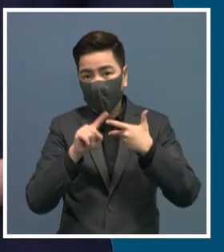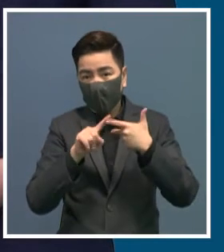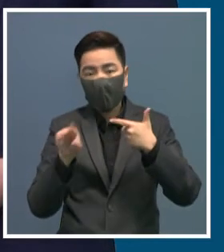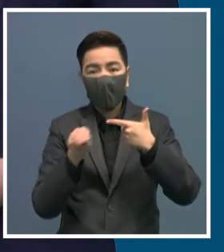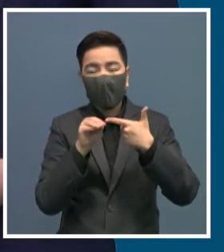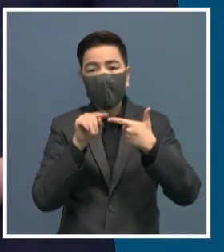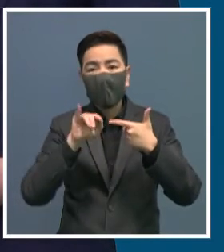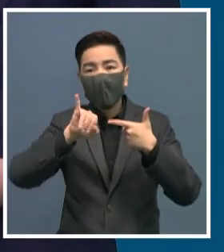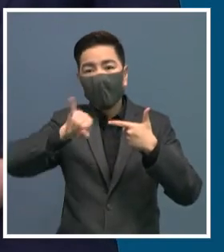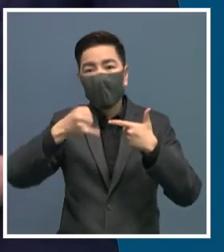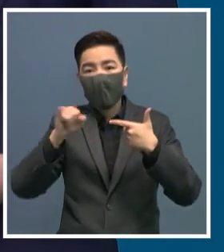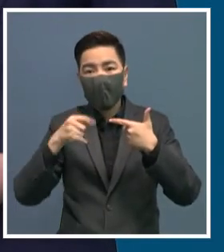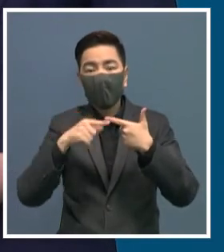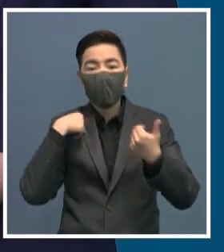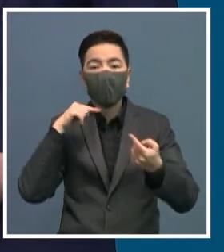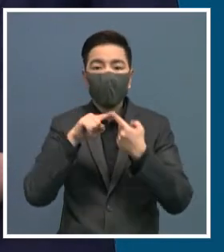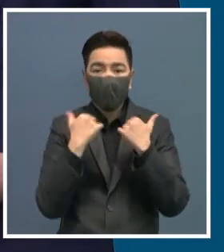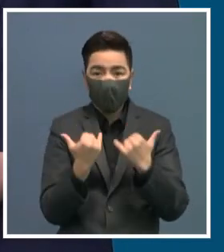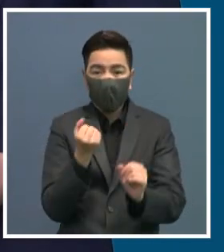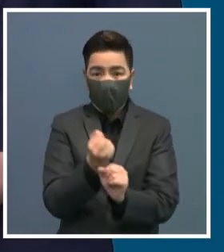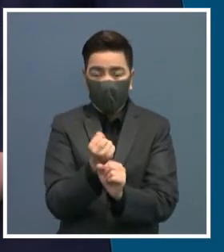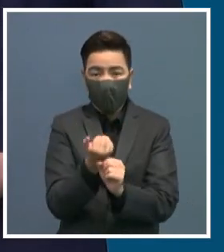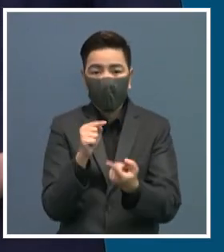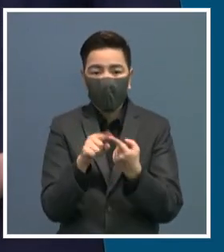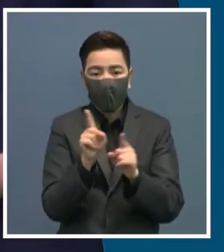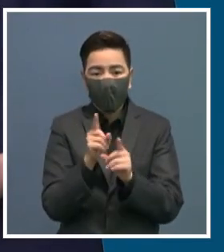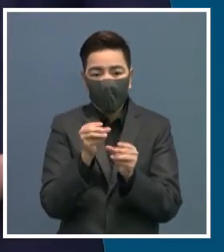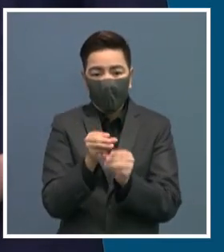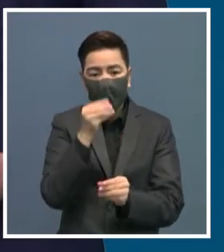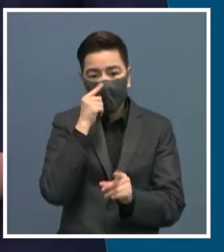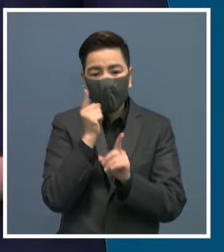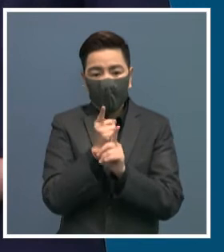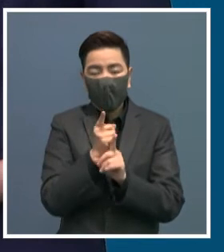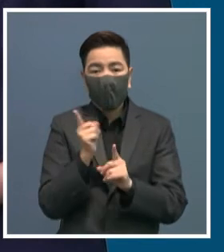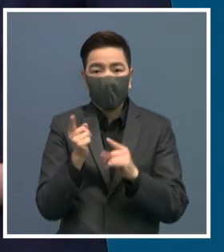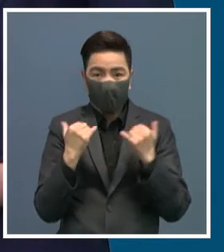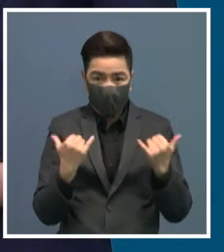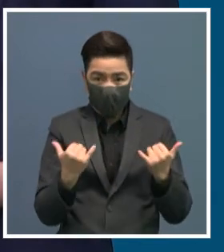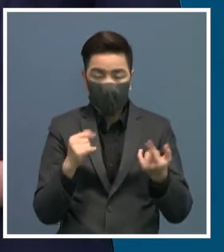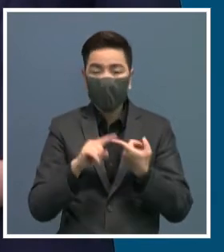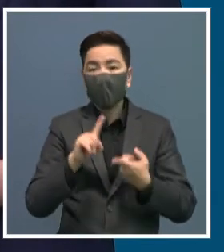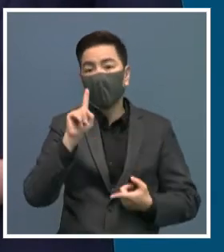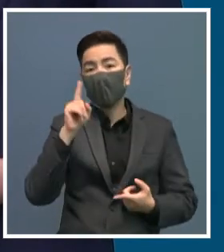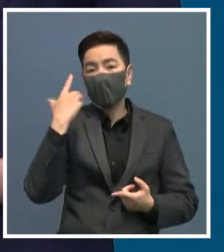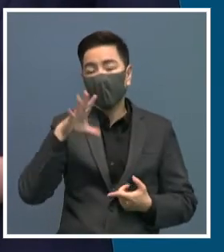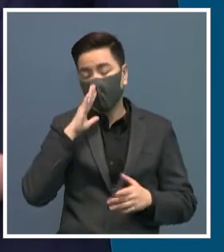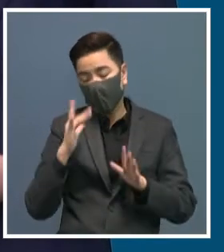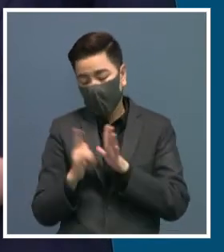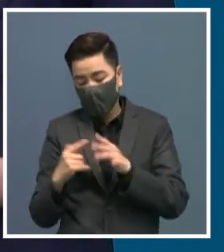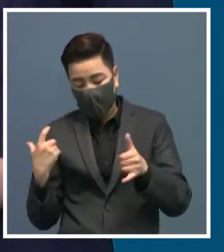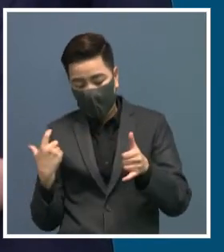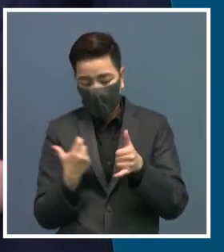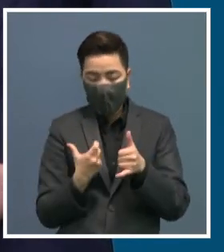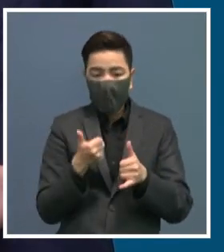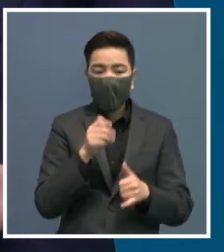คุ้นหูกันดีก็คือจอห์นสันแอนด์จอห์นสันนั่นเองคะลักษณะปวดจับอย่างนี้คุณผู้ชมเห็นอยู่ในตอนนี้เลยค่ะสำหรับการฉีดวัคซีน